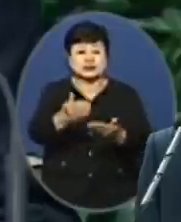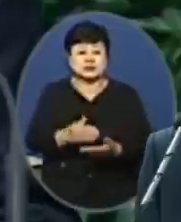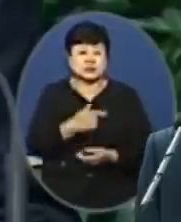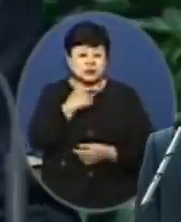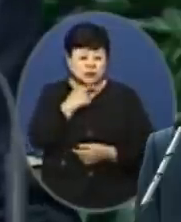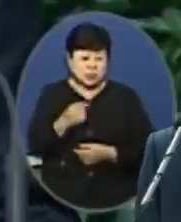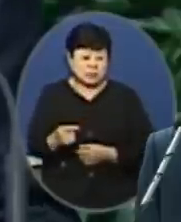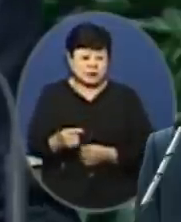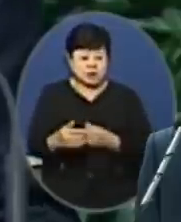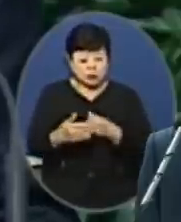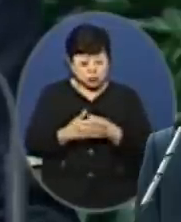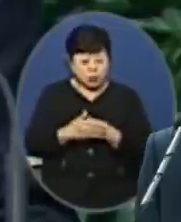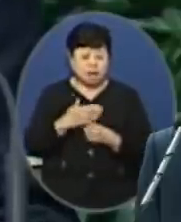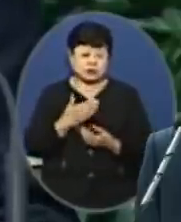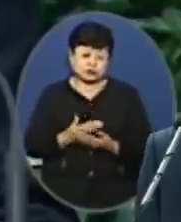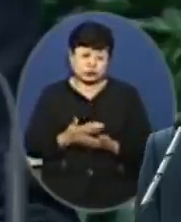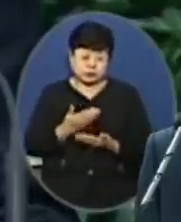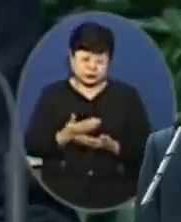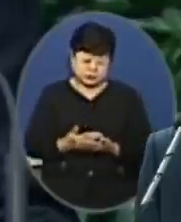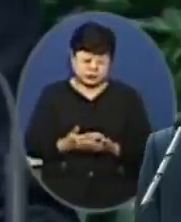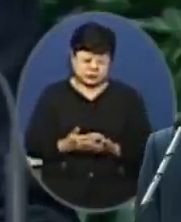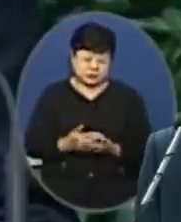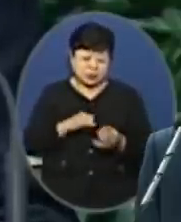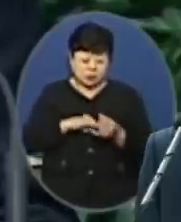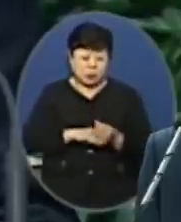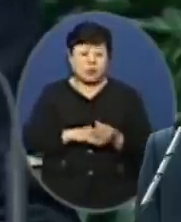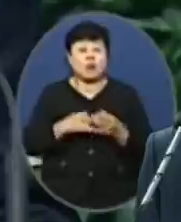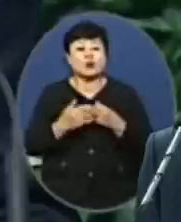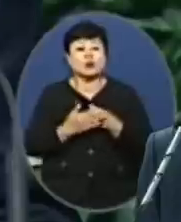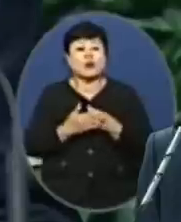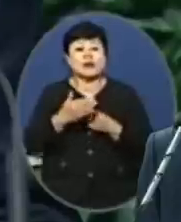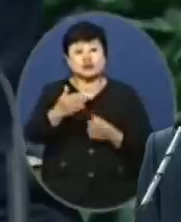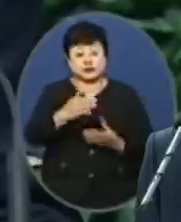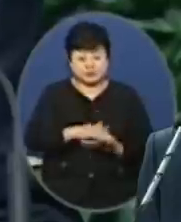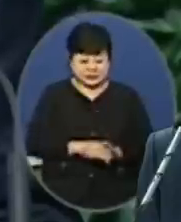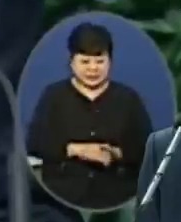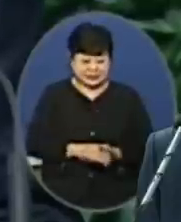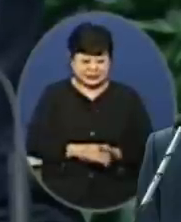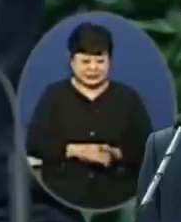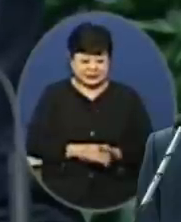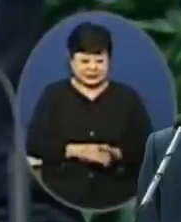기원합니다. 도와주십시오. 꼭 도와주십니다.